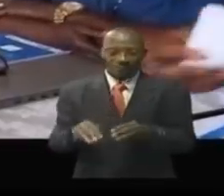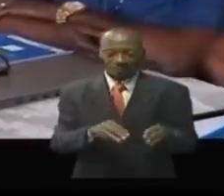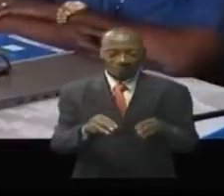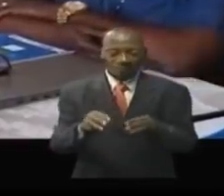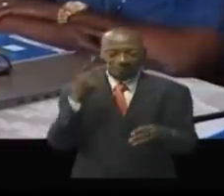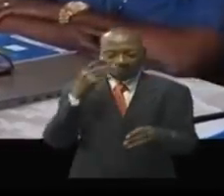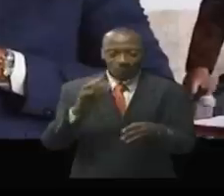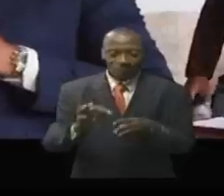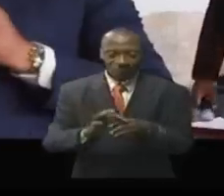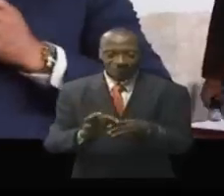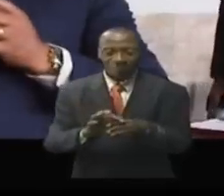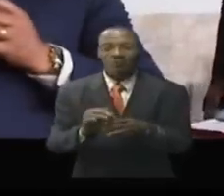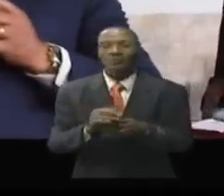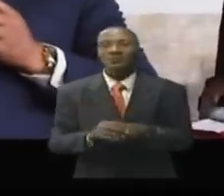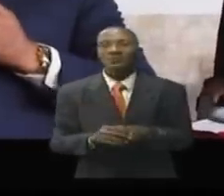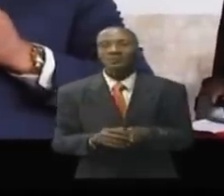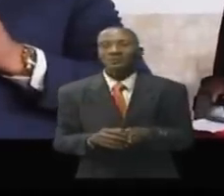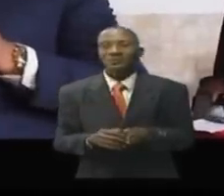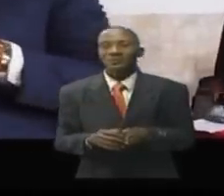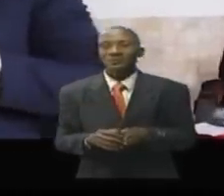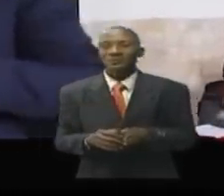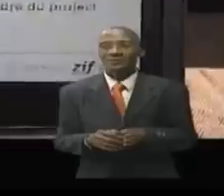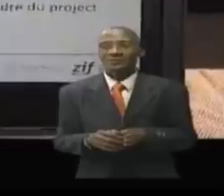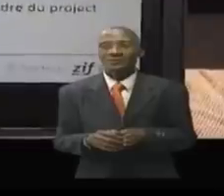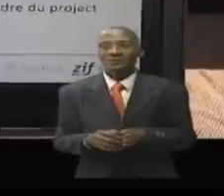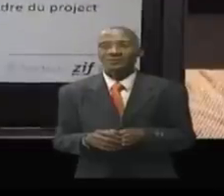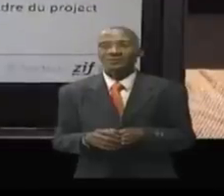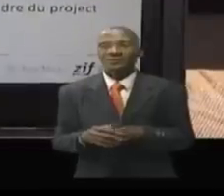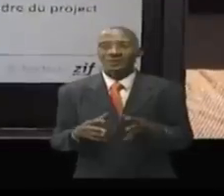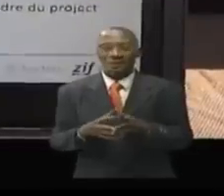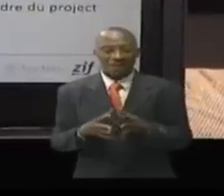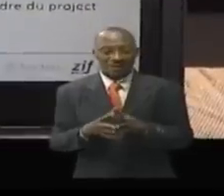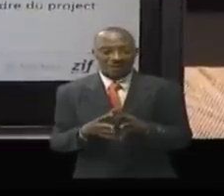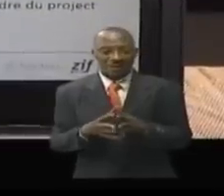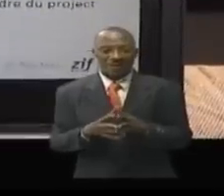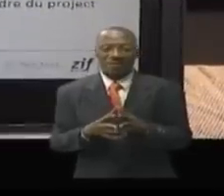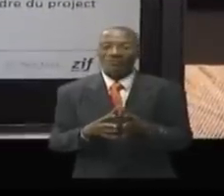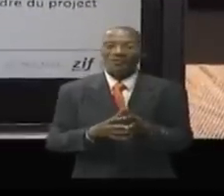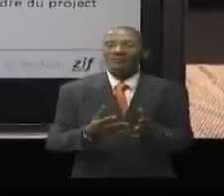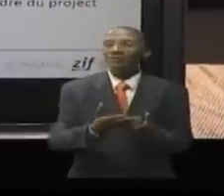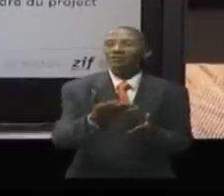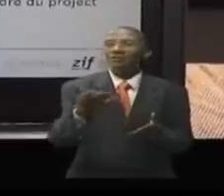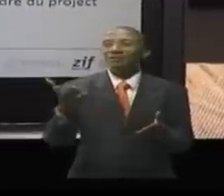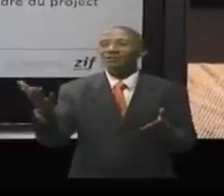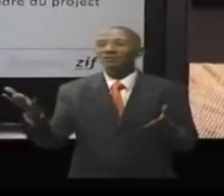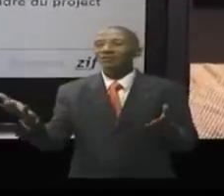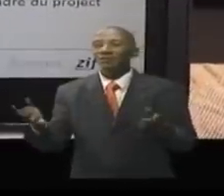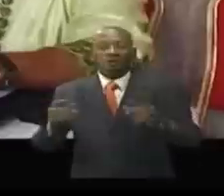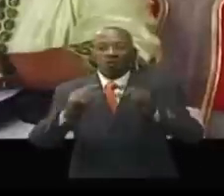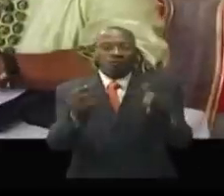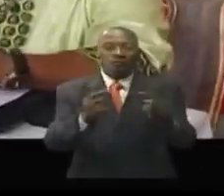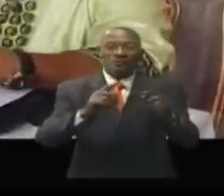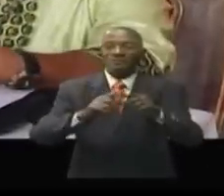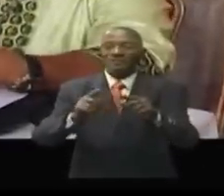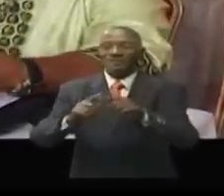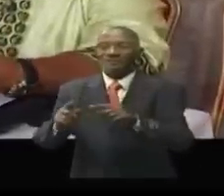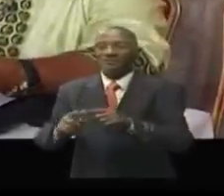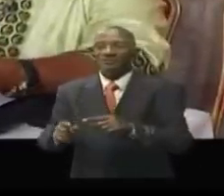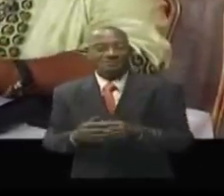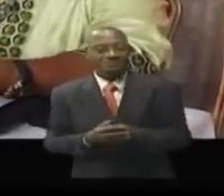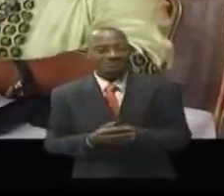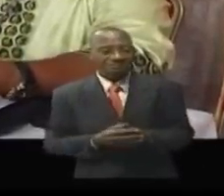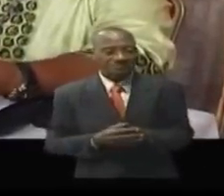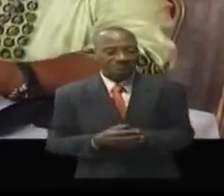partenariat italien à travers l'université italienne de Santa Anna. Elle a démarré ce lundi